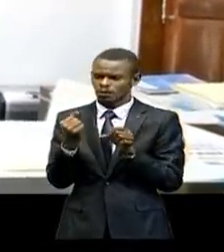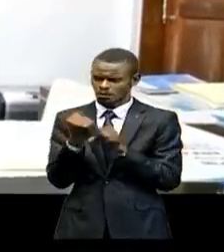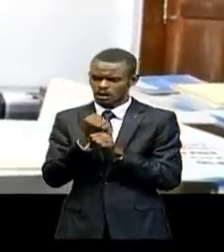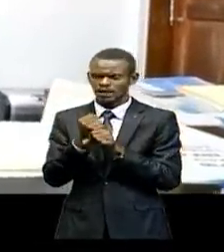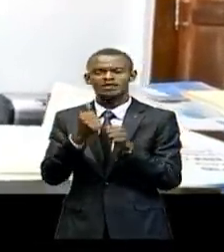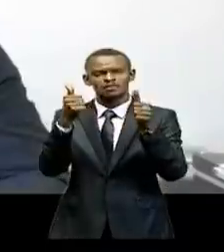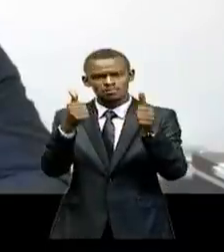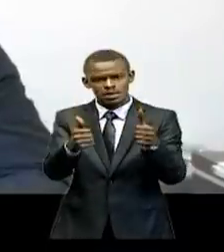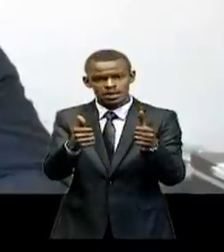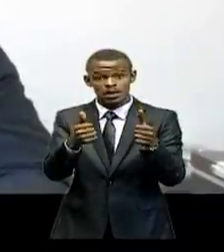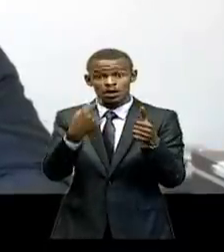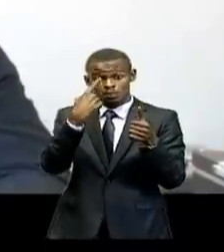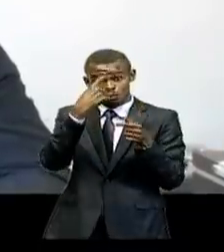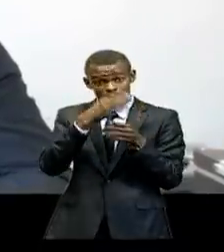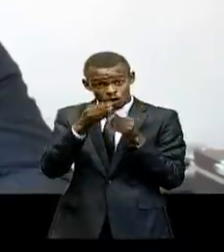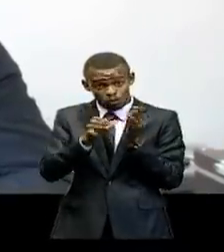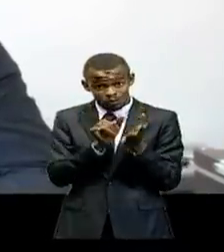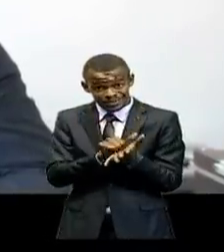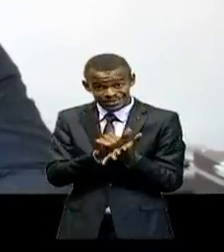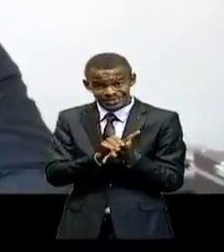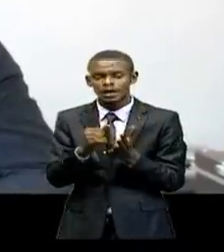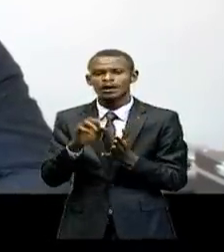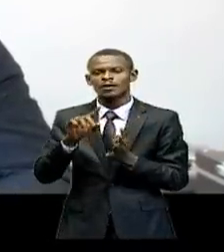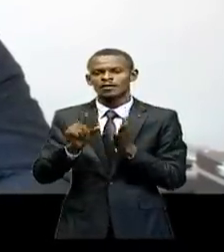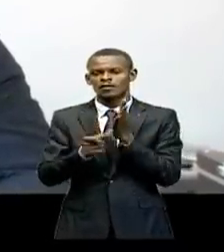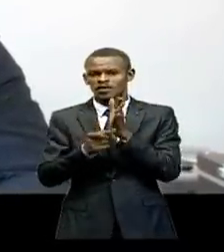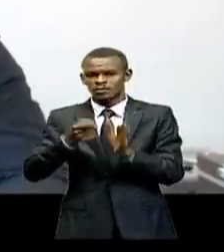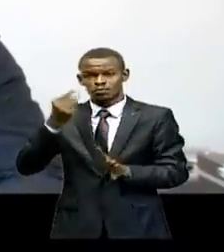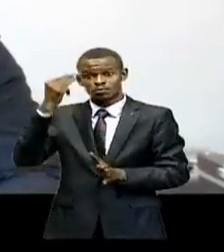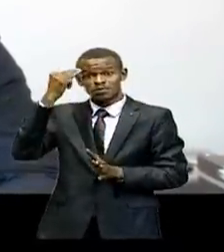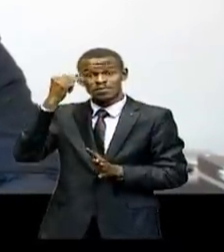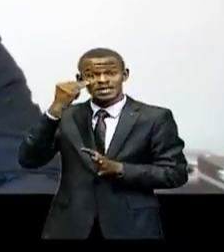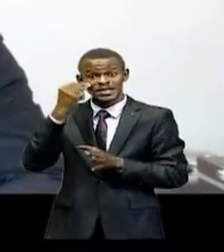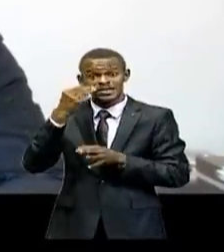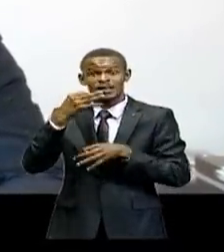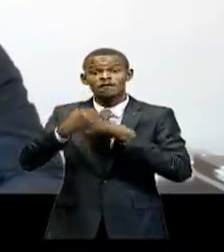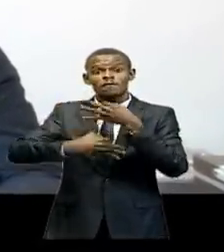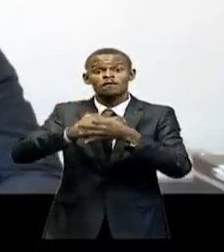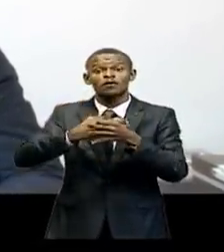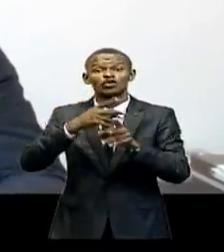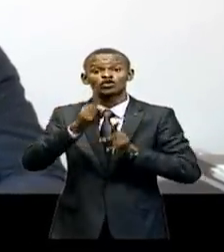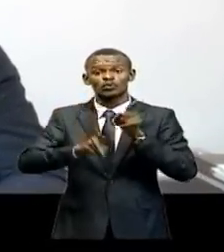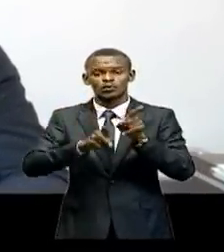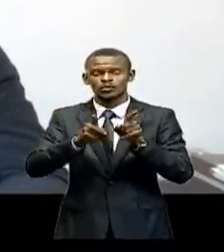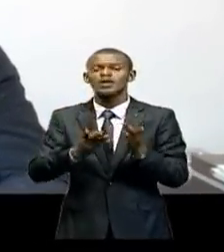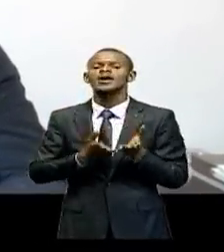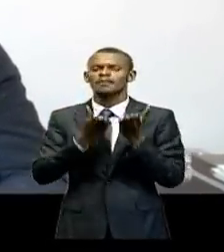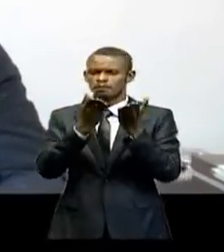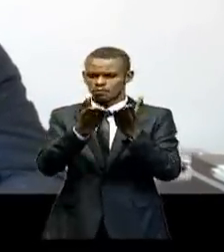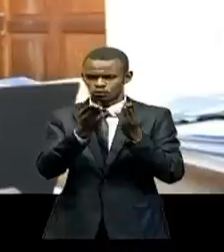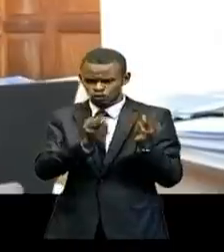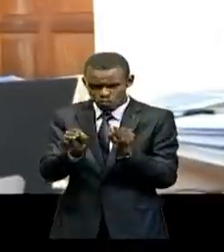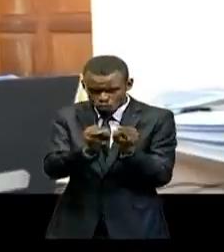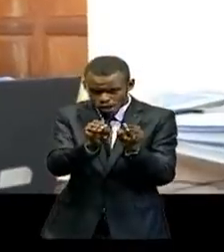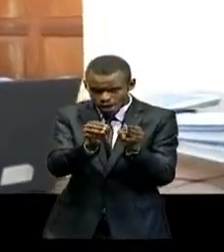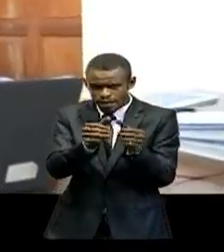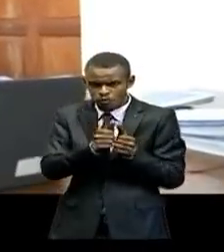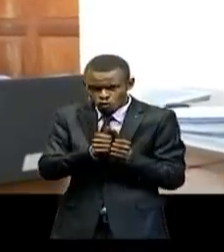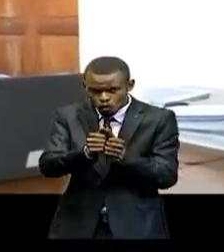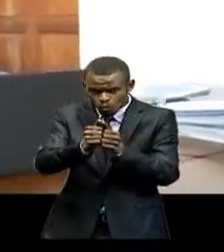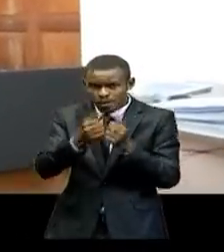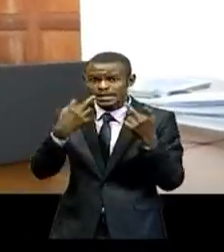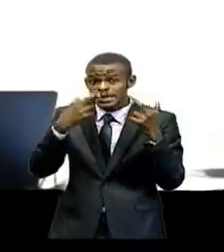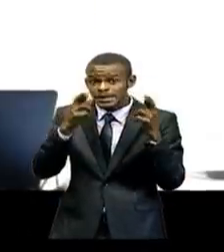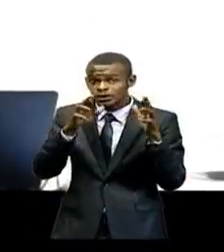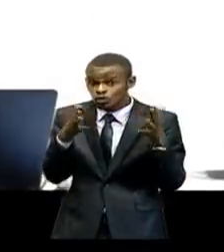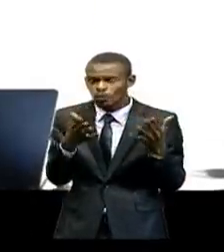vice-premier ministre, ministre de la fonction publique, a proposé les mesures d'accompagnement suivantes. La